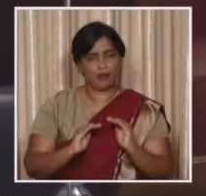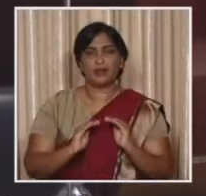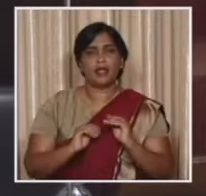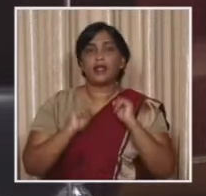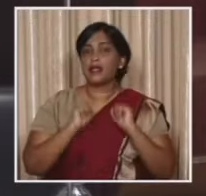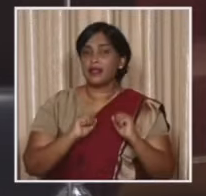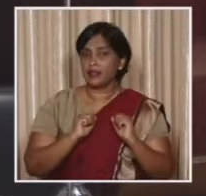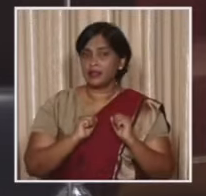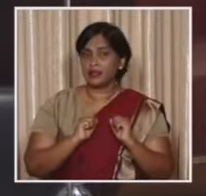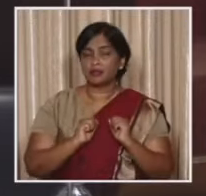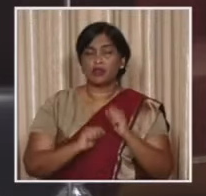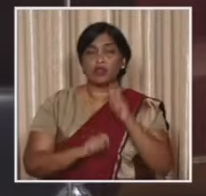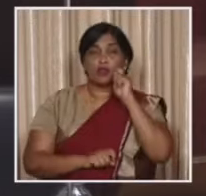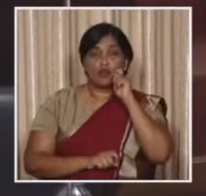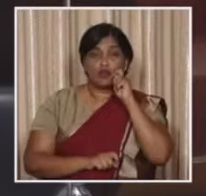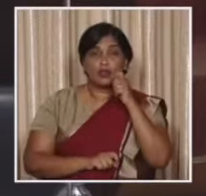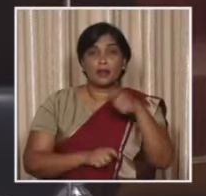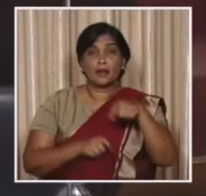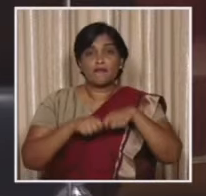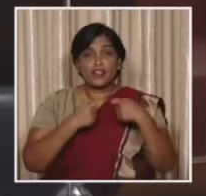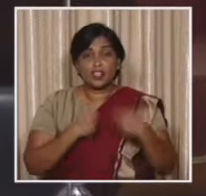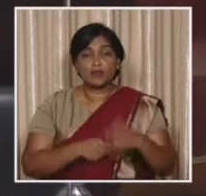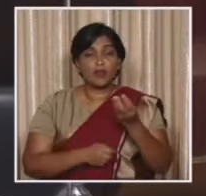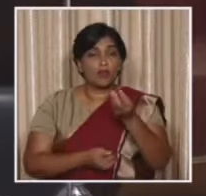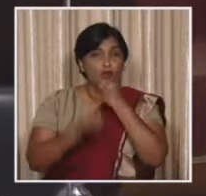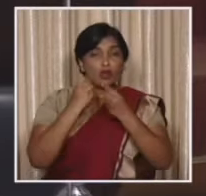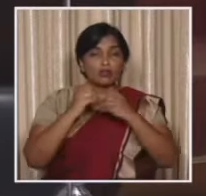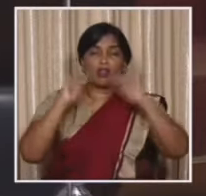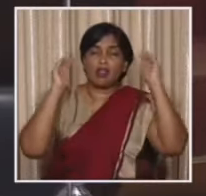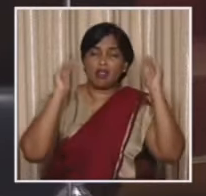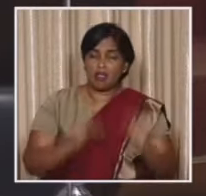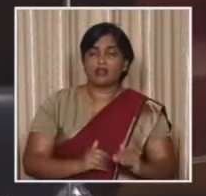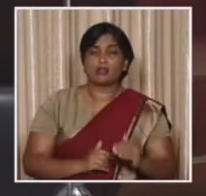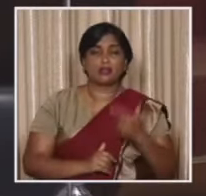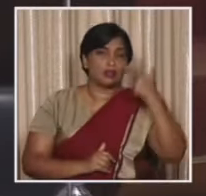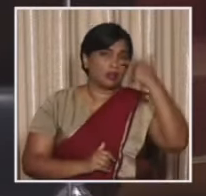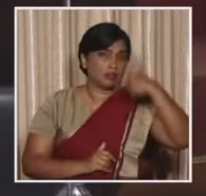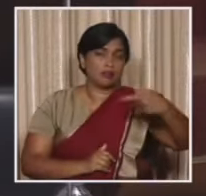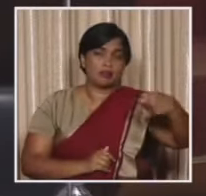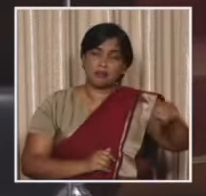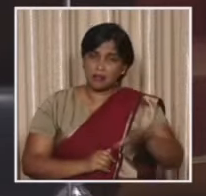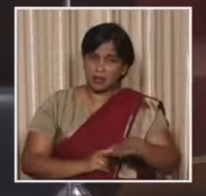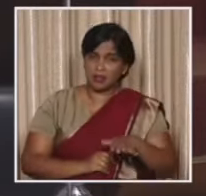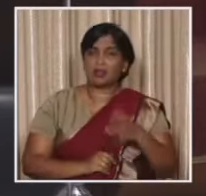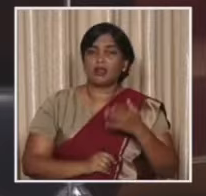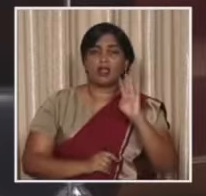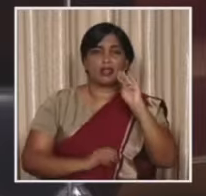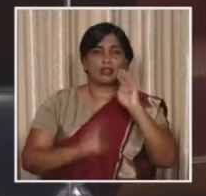මොකද පරිභෝජනයේ 40% අඩු වෙලා ඉන්ධන ගත්තත්